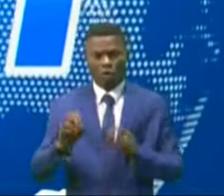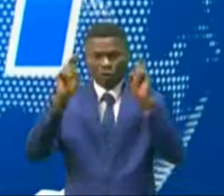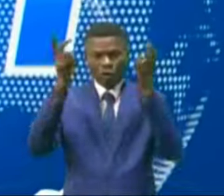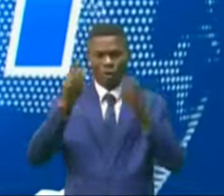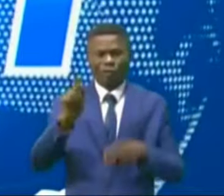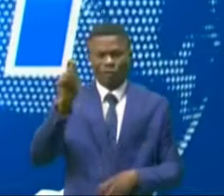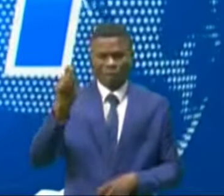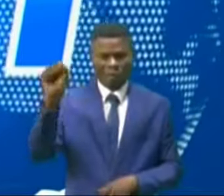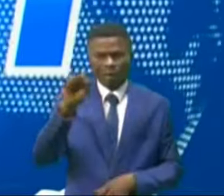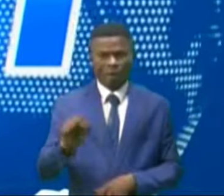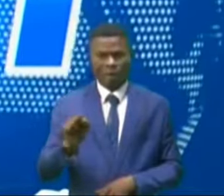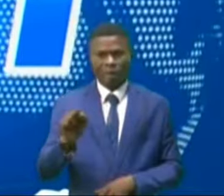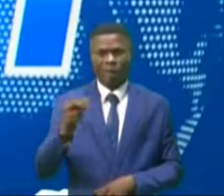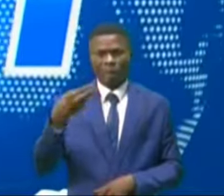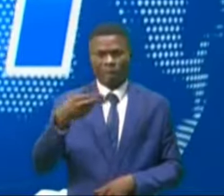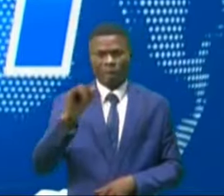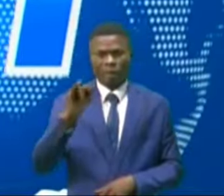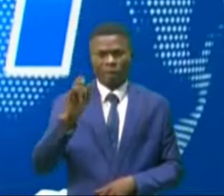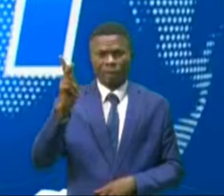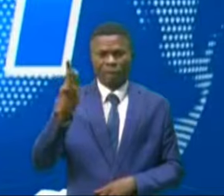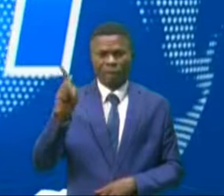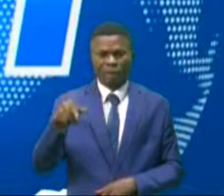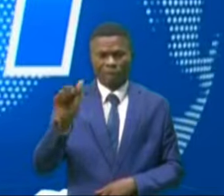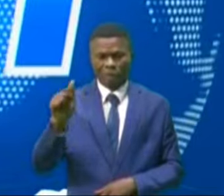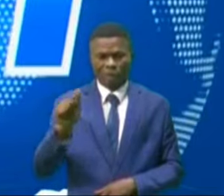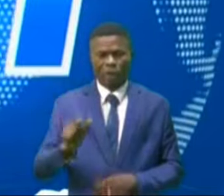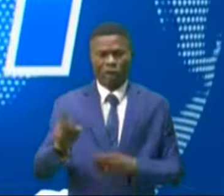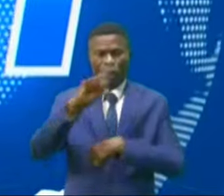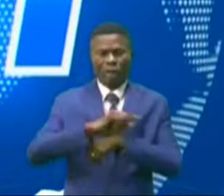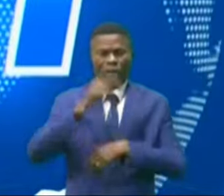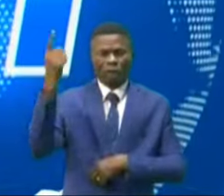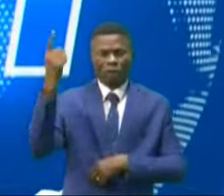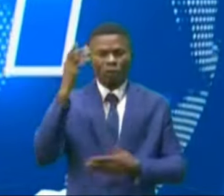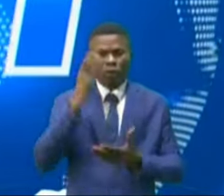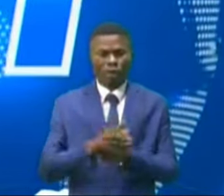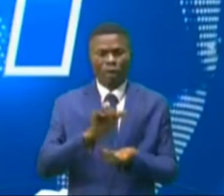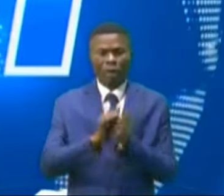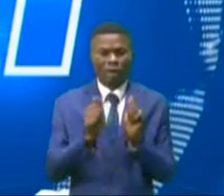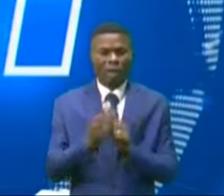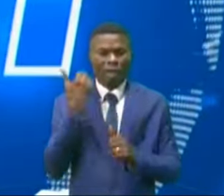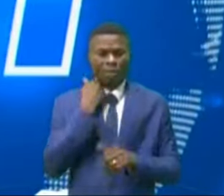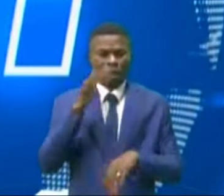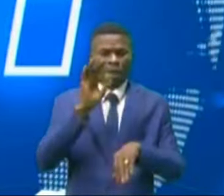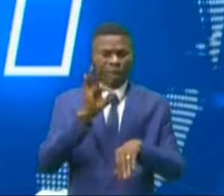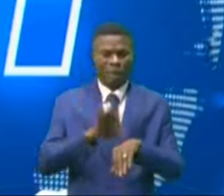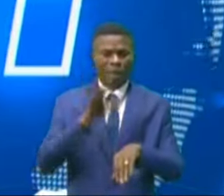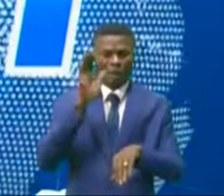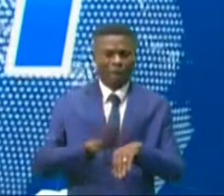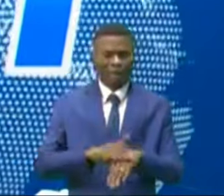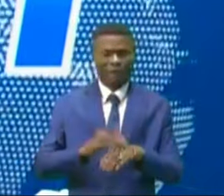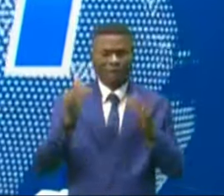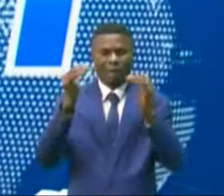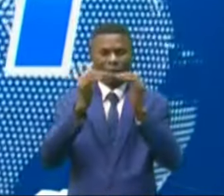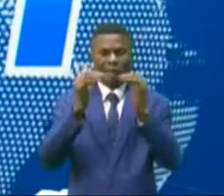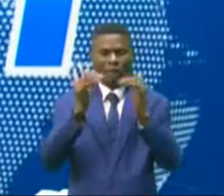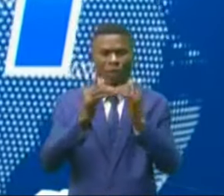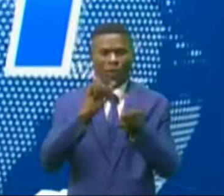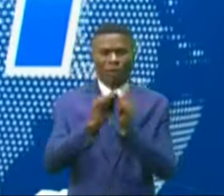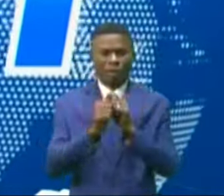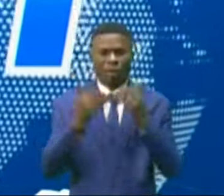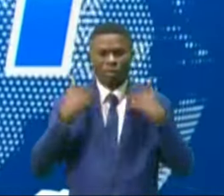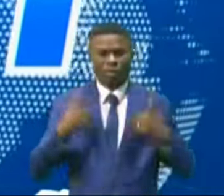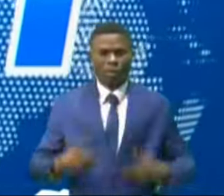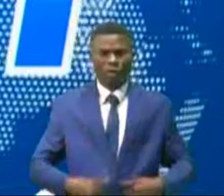célébration de la journée mondiale de lutte contre le paludisme avec comme thème l'égalité en matière de